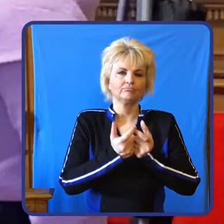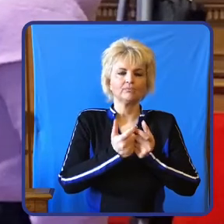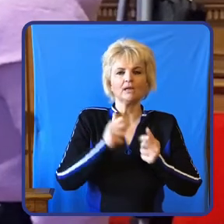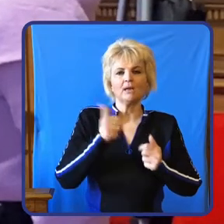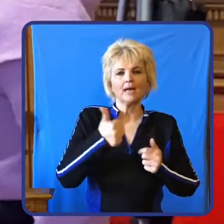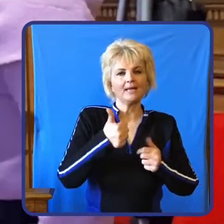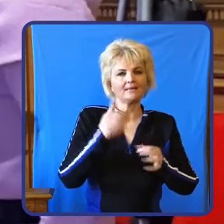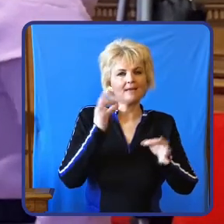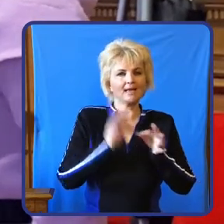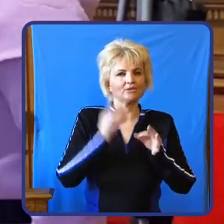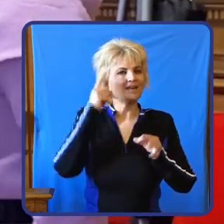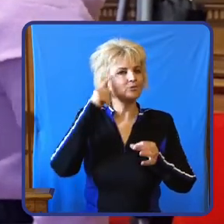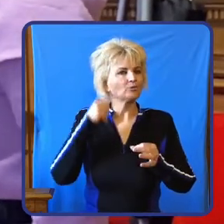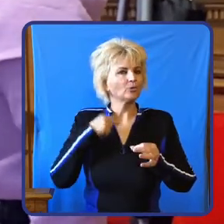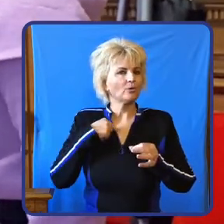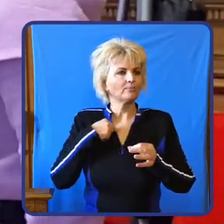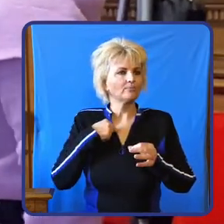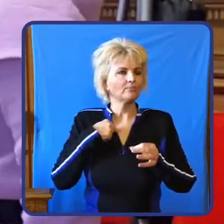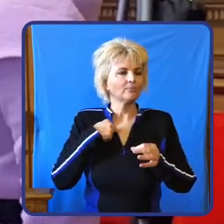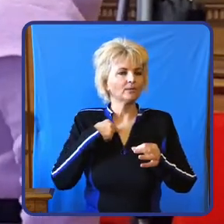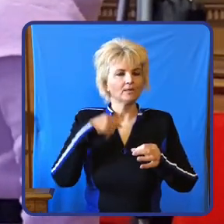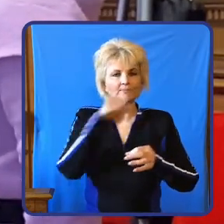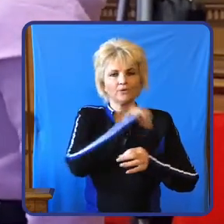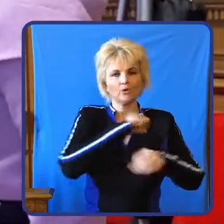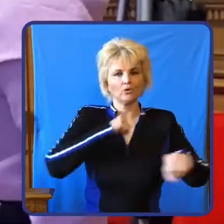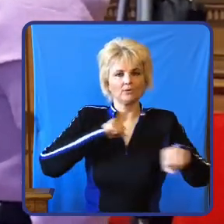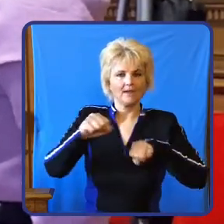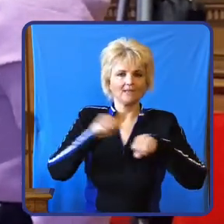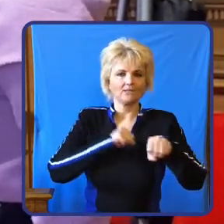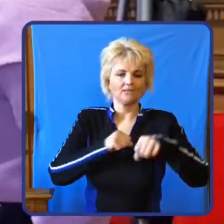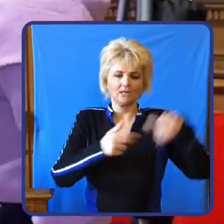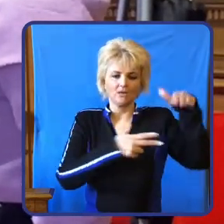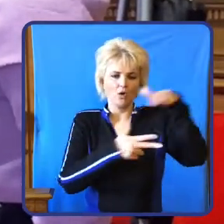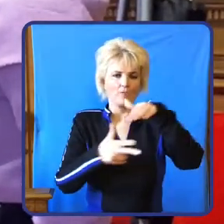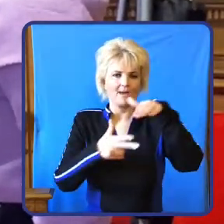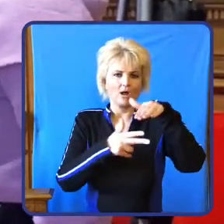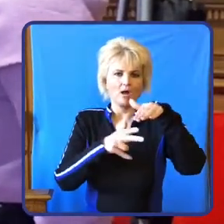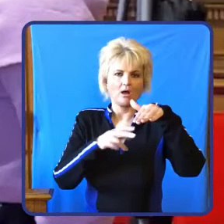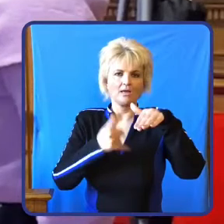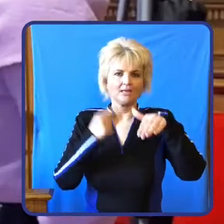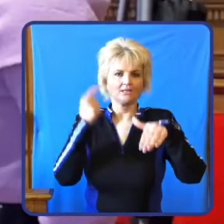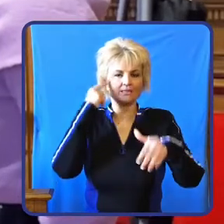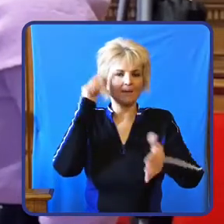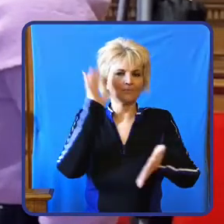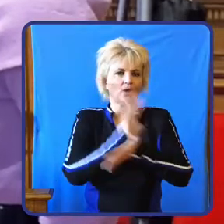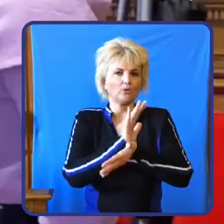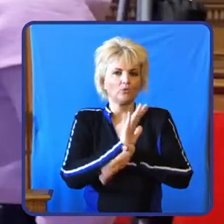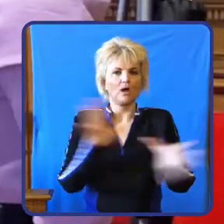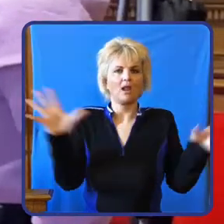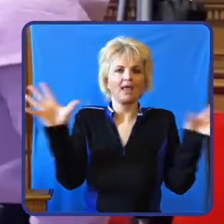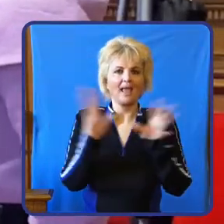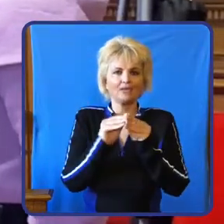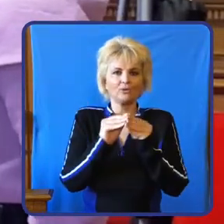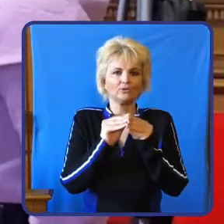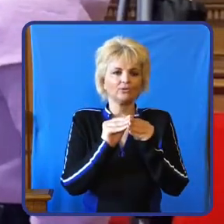tudok, amikor a jelzett önkormányzati kamera és szemtanúk bevonásával